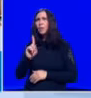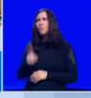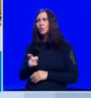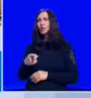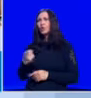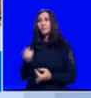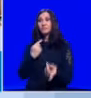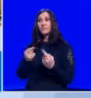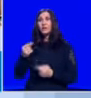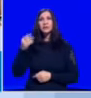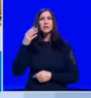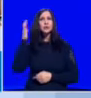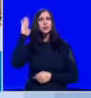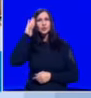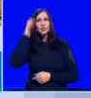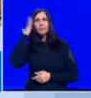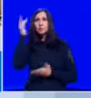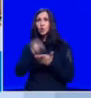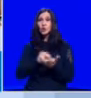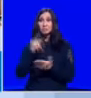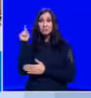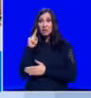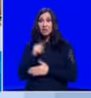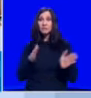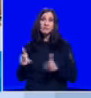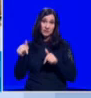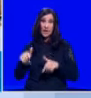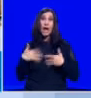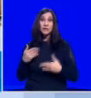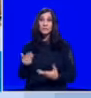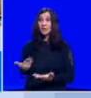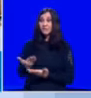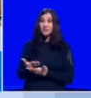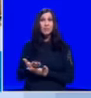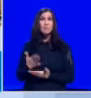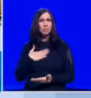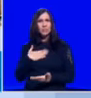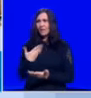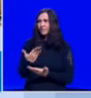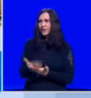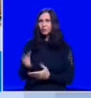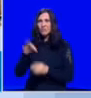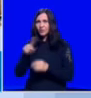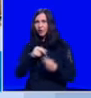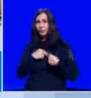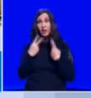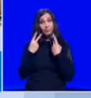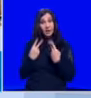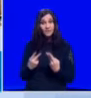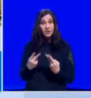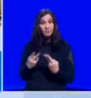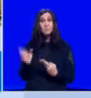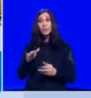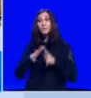вие може да викате министрите, служебните, ние искаме сега, всеки божи ден. Ето ние сега искаме да внесем вот за... И ние внесохме вот на недоверие. Нека да видим